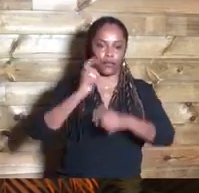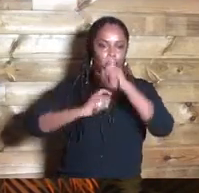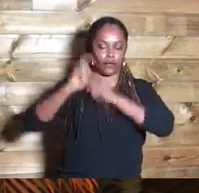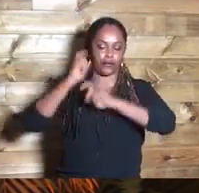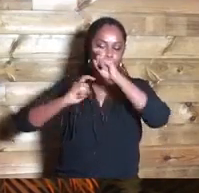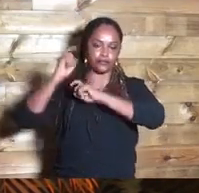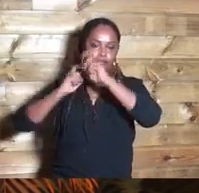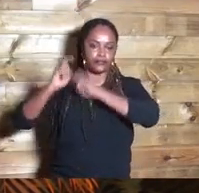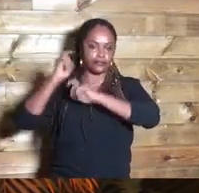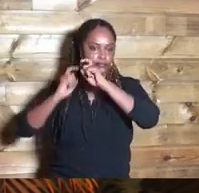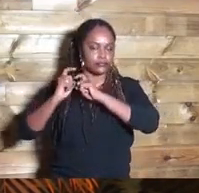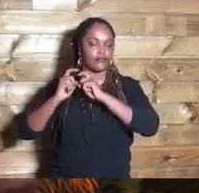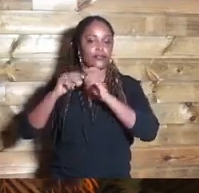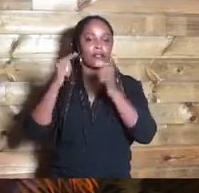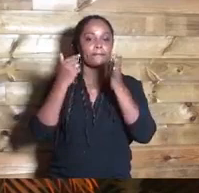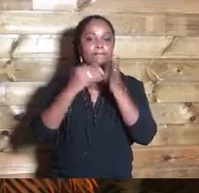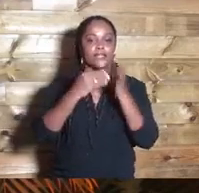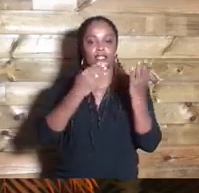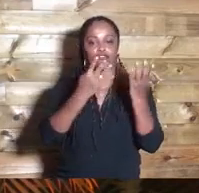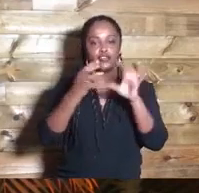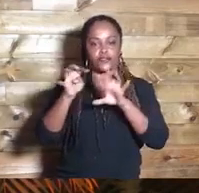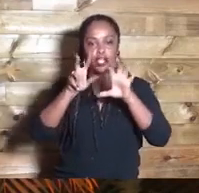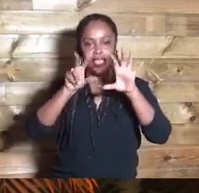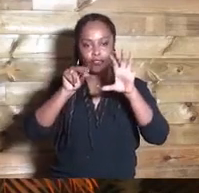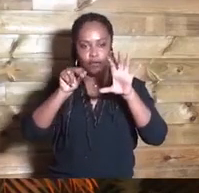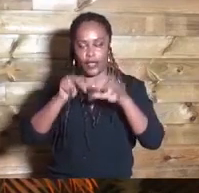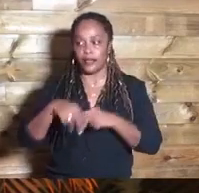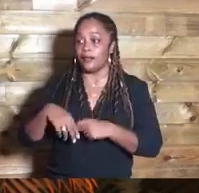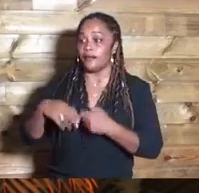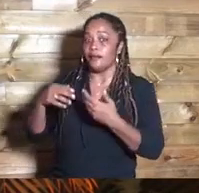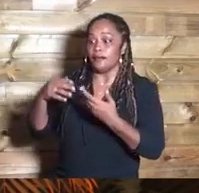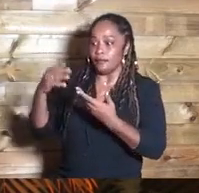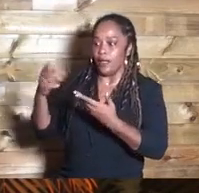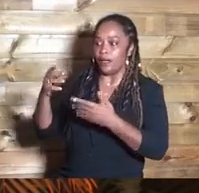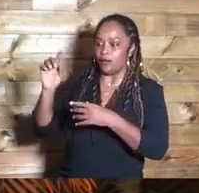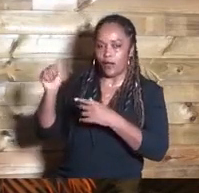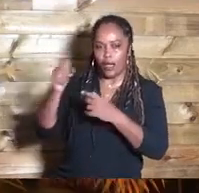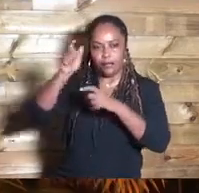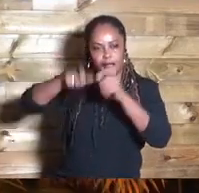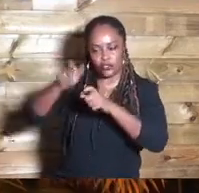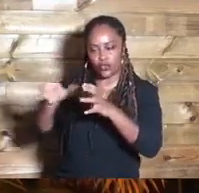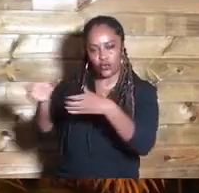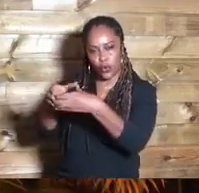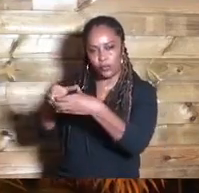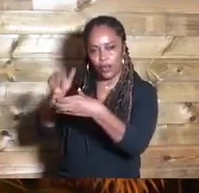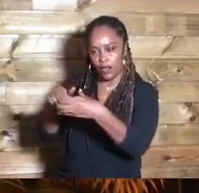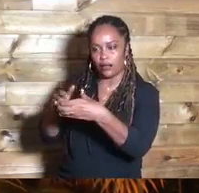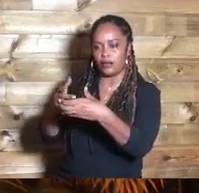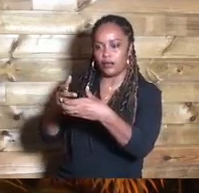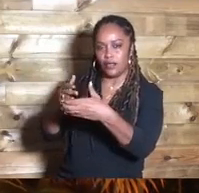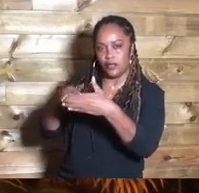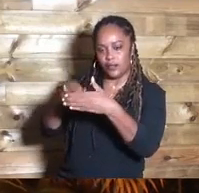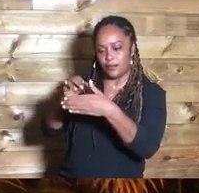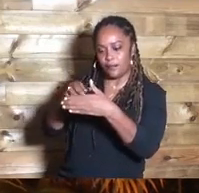les graines que certaines et certains, Roland Hezelin, Roland Tesouros, Sylvie, Suzy Anduze et bien d'autres,